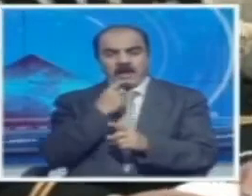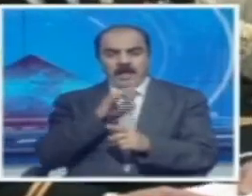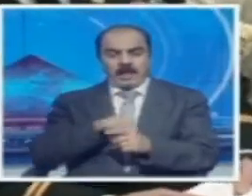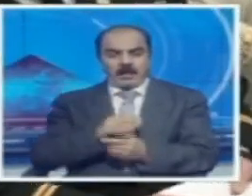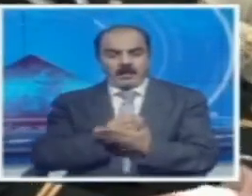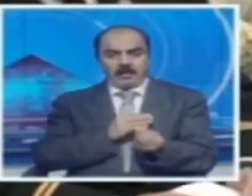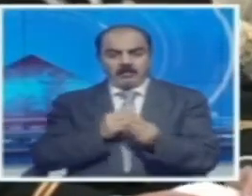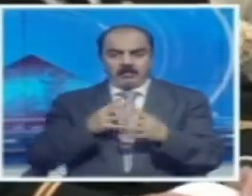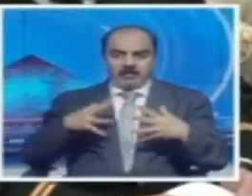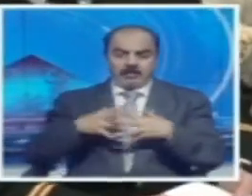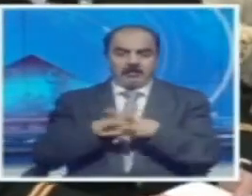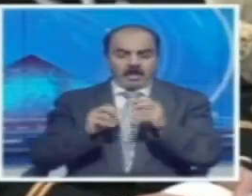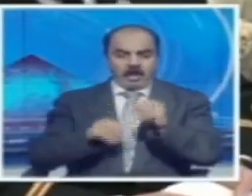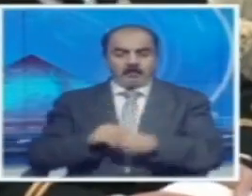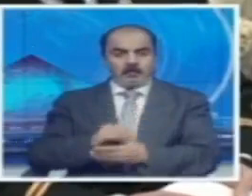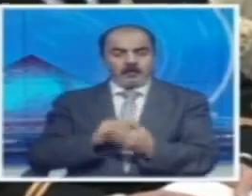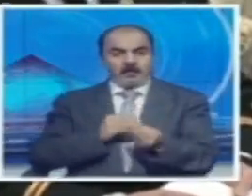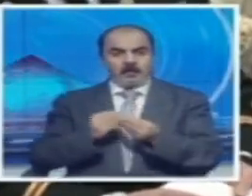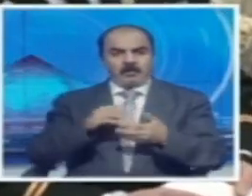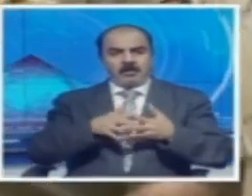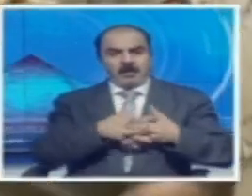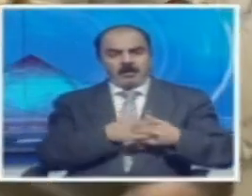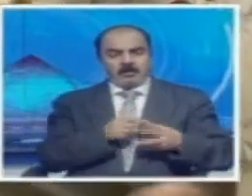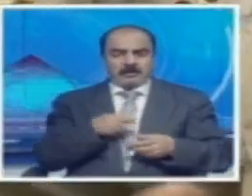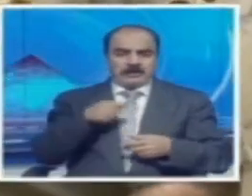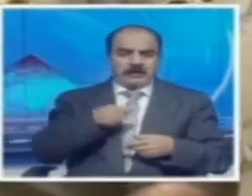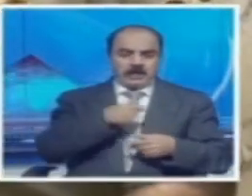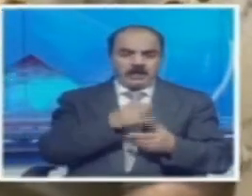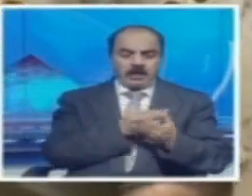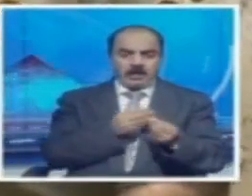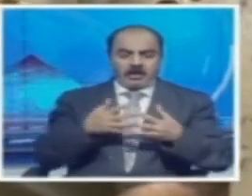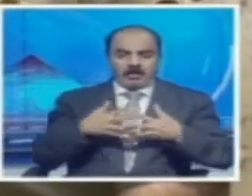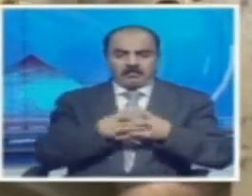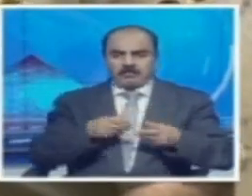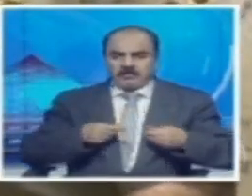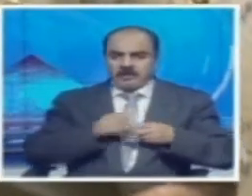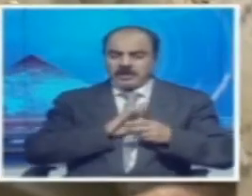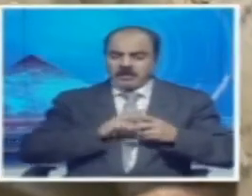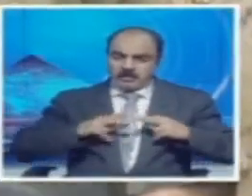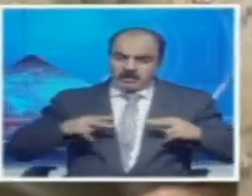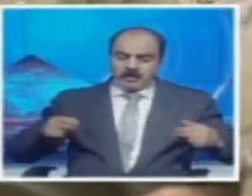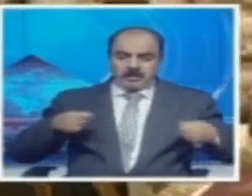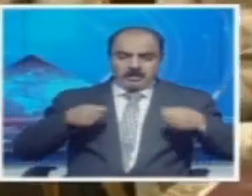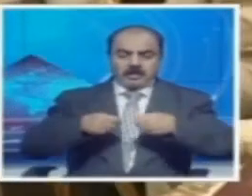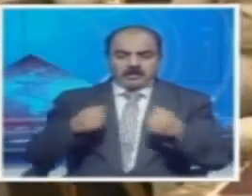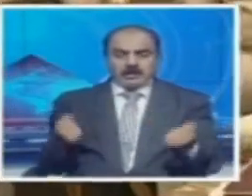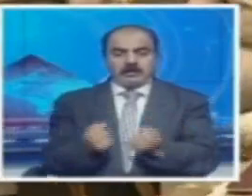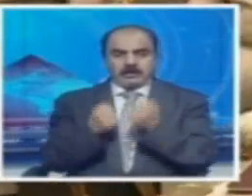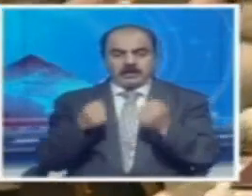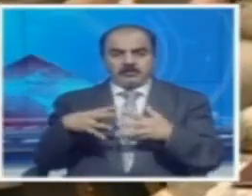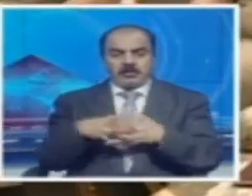كوريلا والوفد المرافق له، وتناول اللقاء سبل تعزيز علاقات التعاون العسكري في مجالات التدريبات